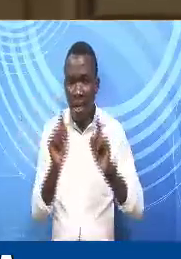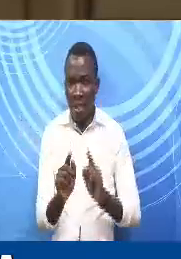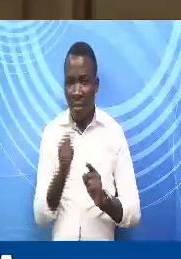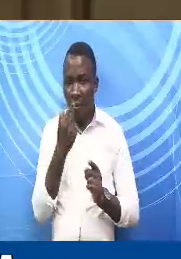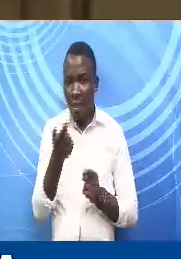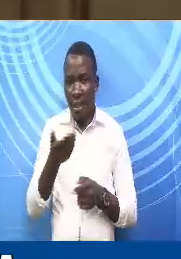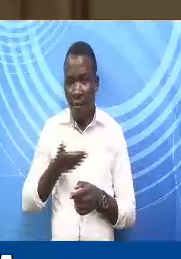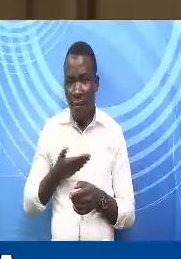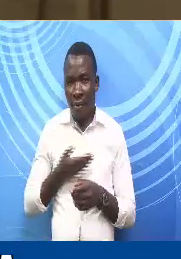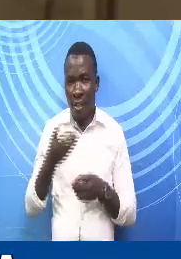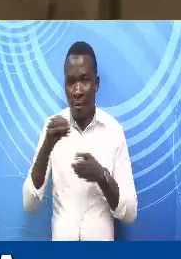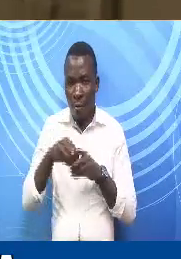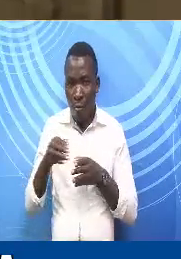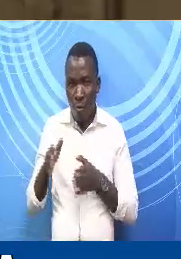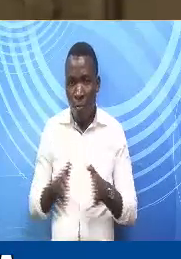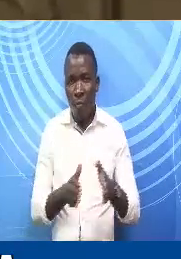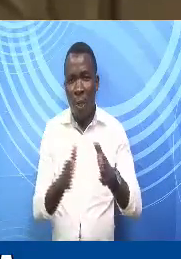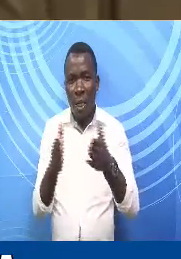mu muhanda